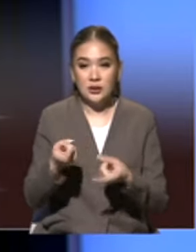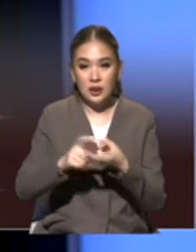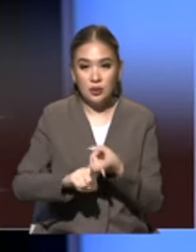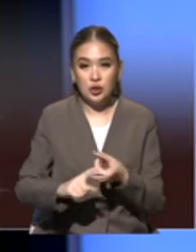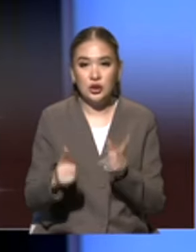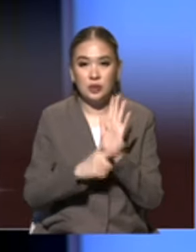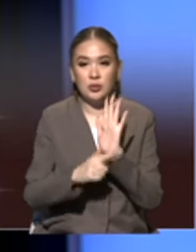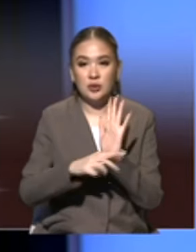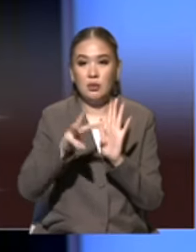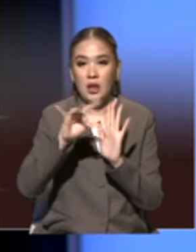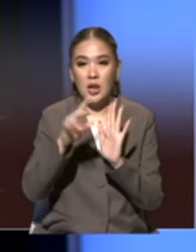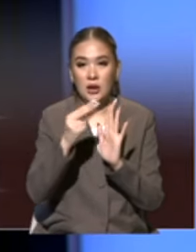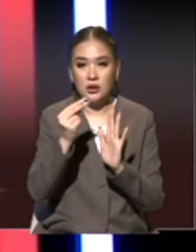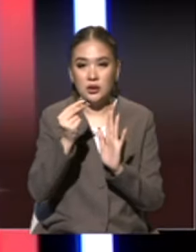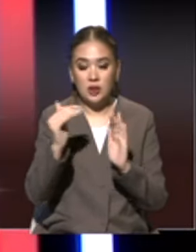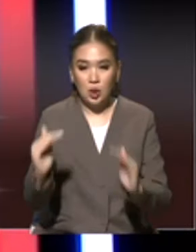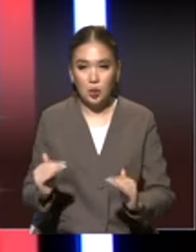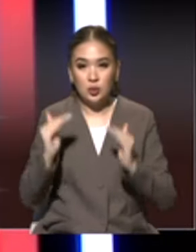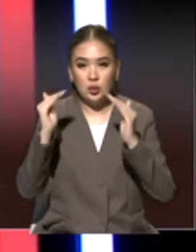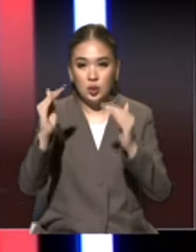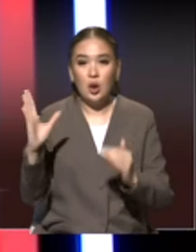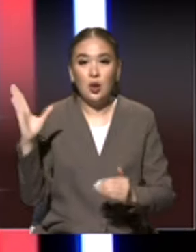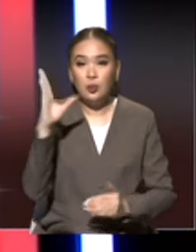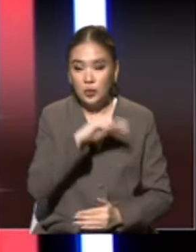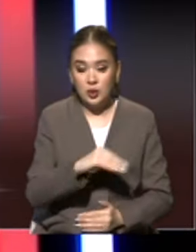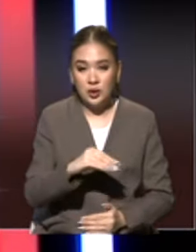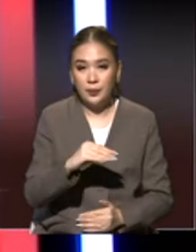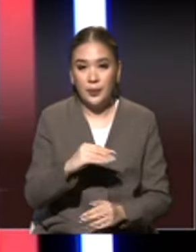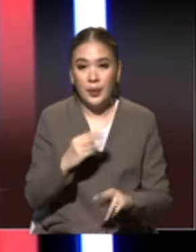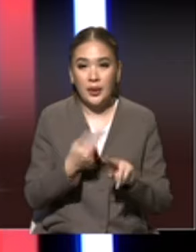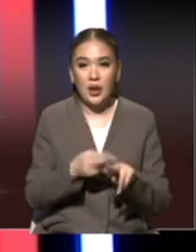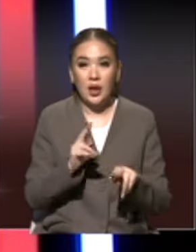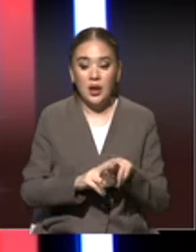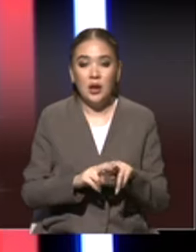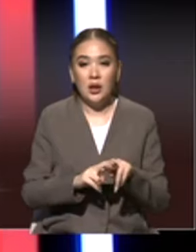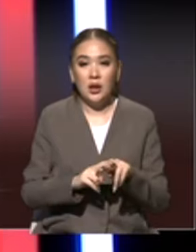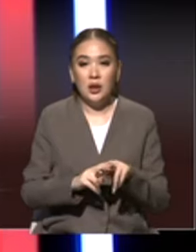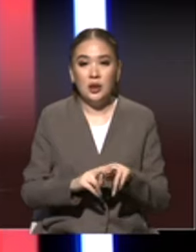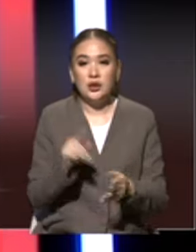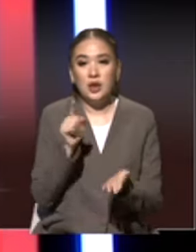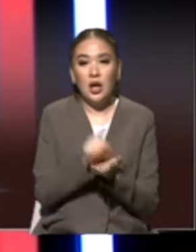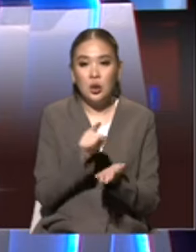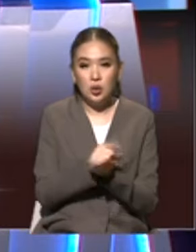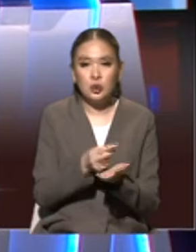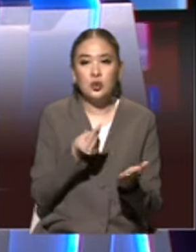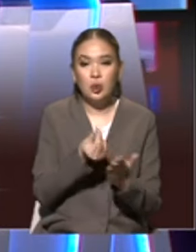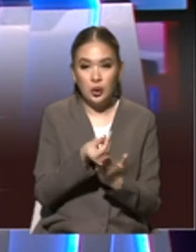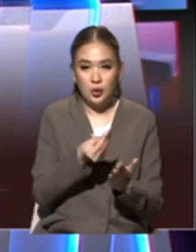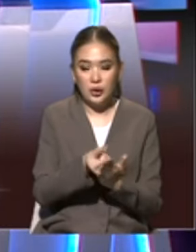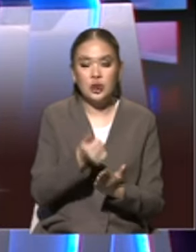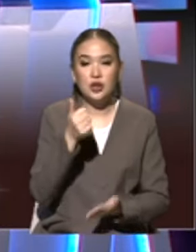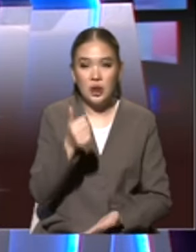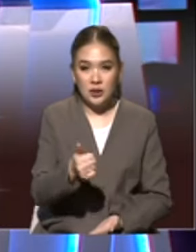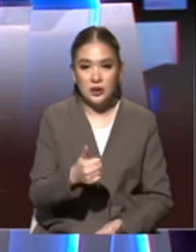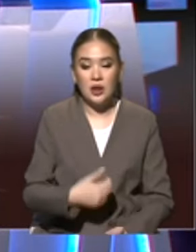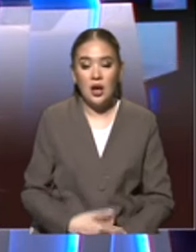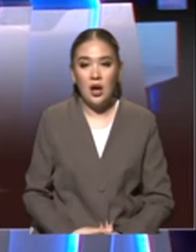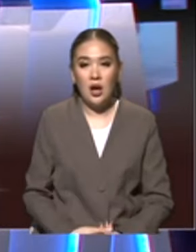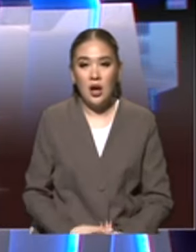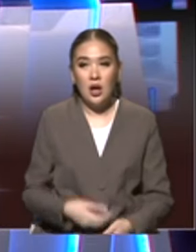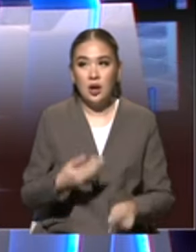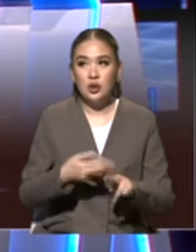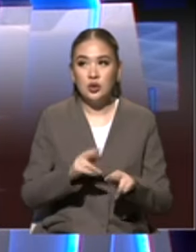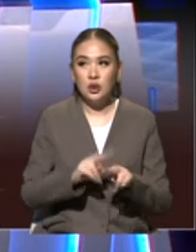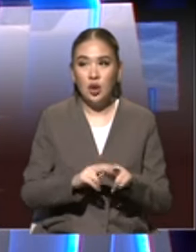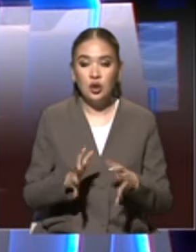70 миллиардқа дейін көтерді доходын. Бұл рейтинг балл системаның жаңағы налог төлеуге жақсы, жаңағы үкіметке қаражат